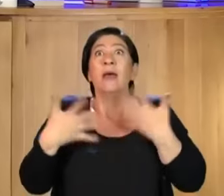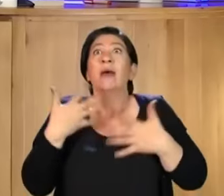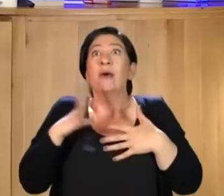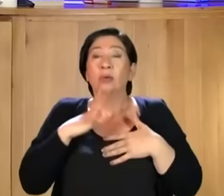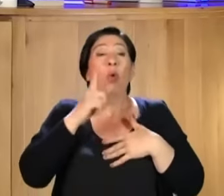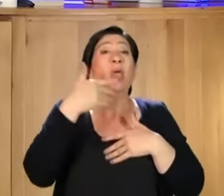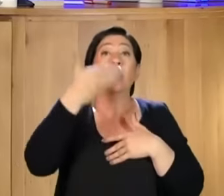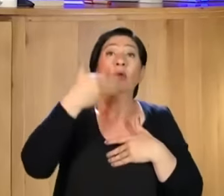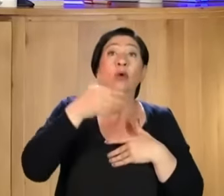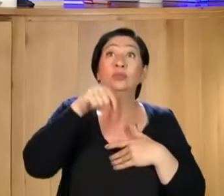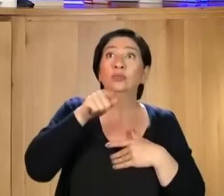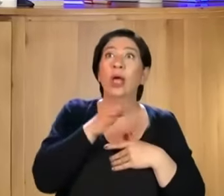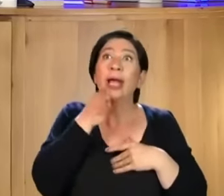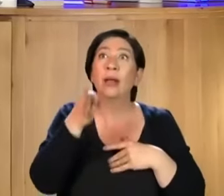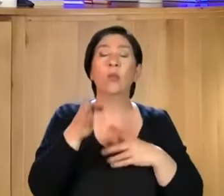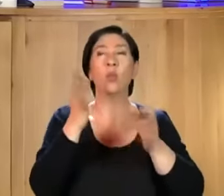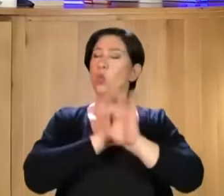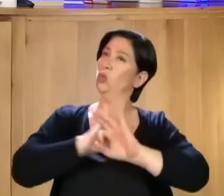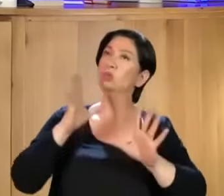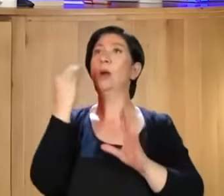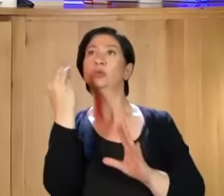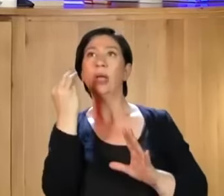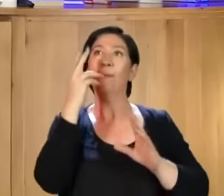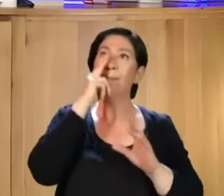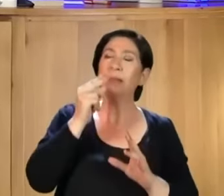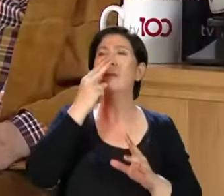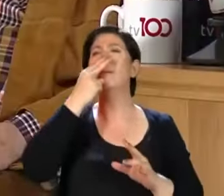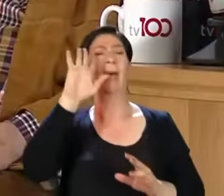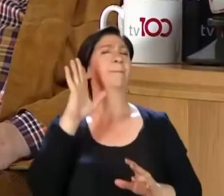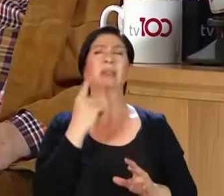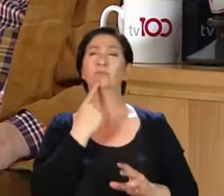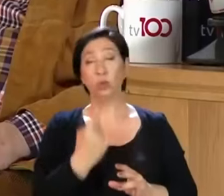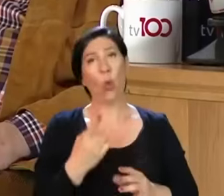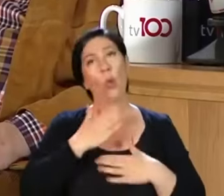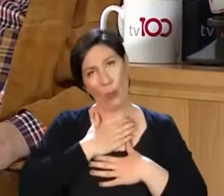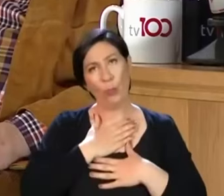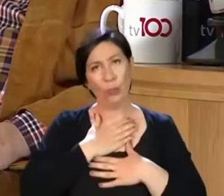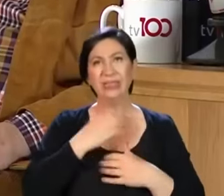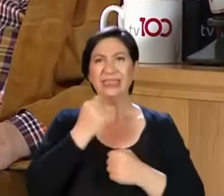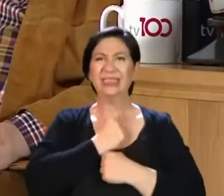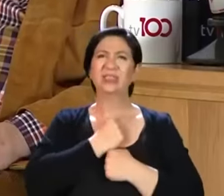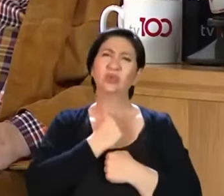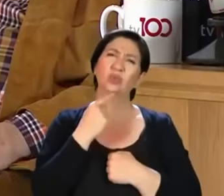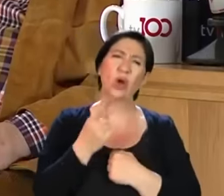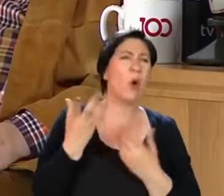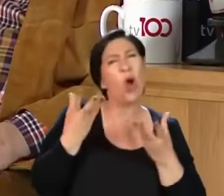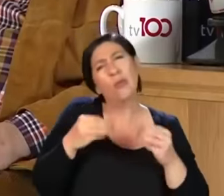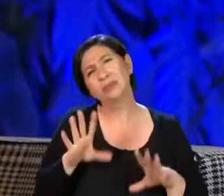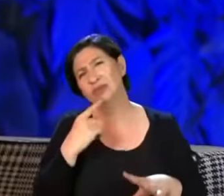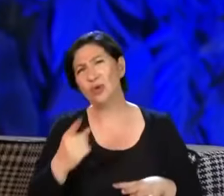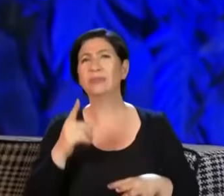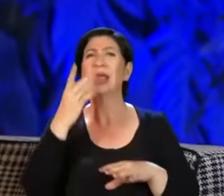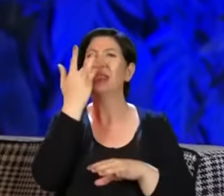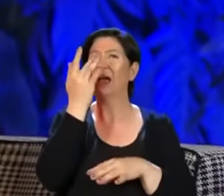yayınlıyorum işte şimdi şuraya girdim böyle bir şey var Beğenmediysen direkt söylüyorum zaten sıkıcı diyorum olmamış diyorum